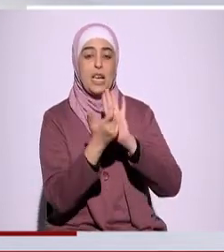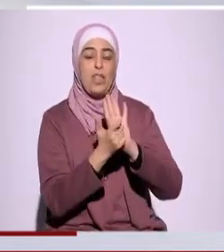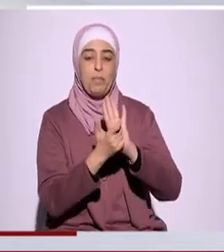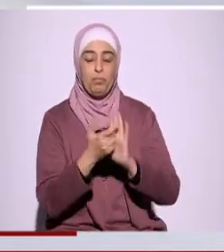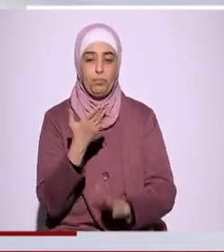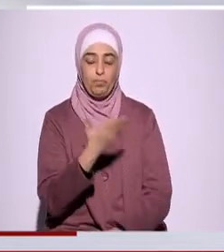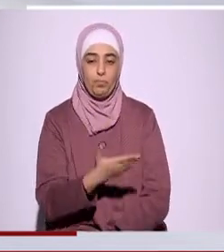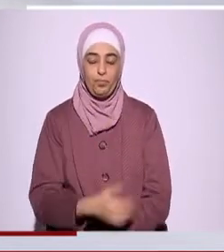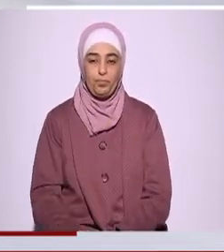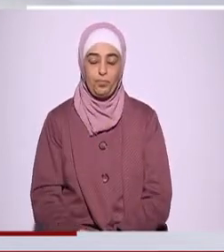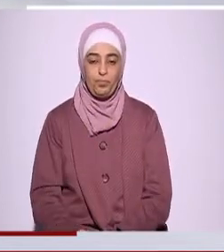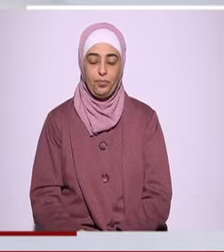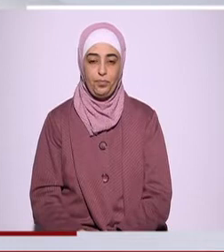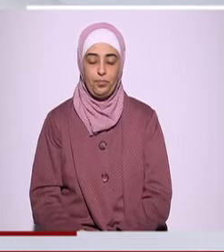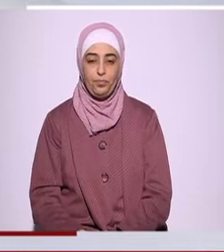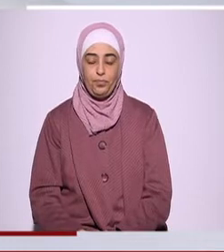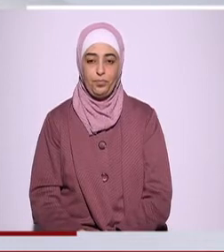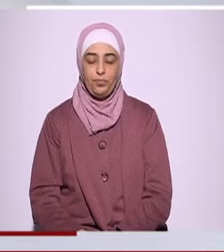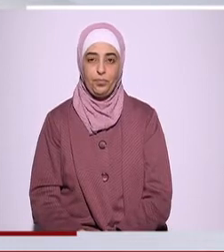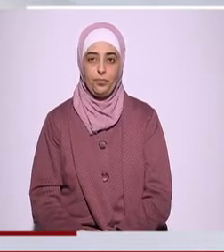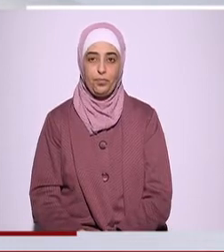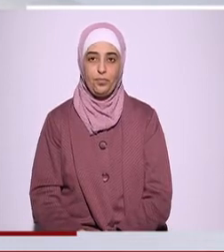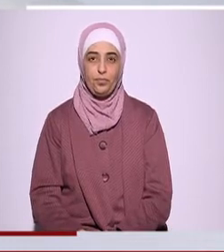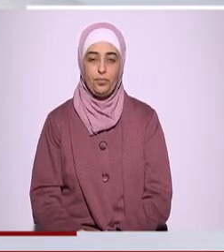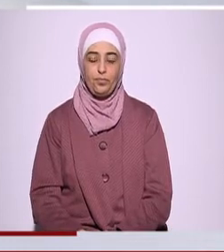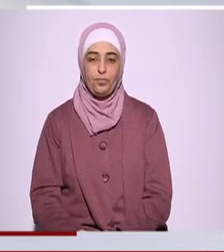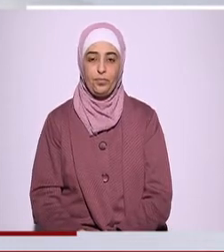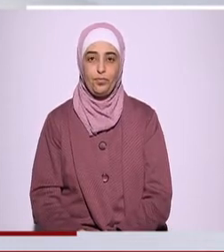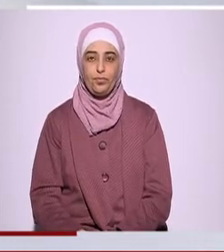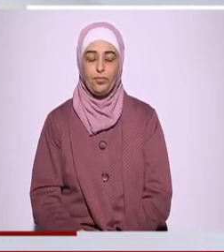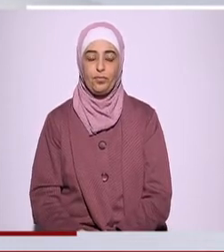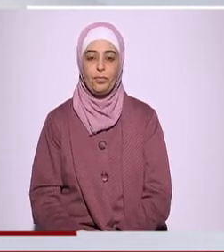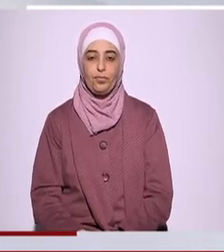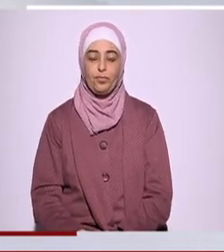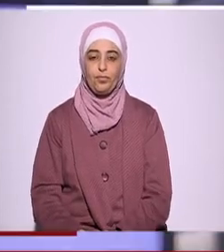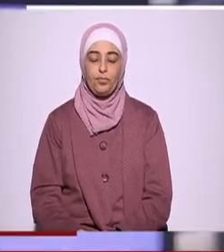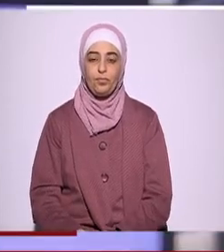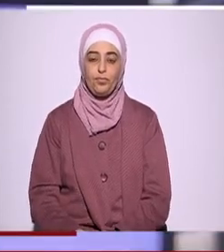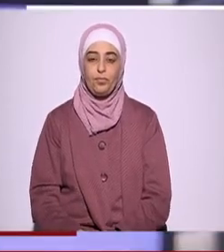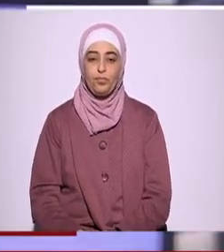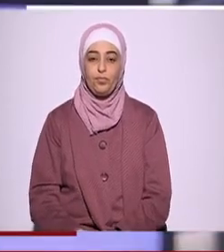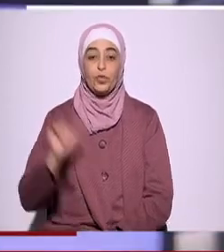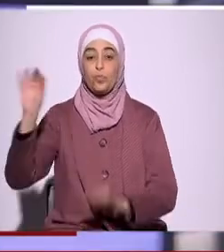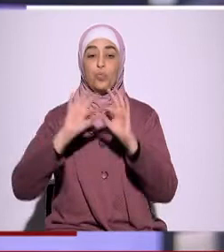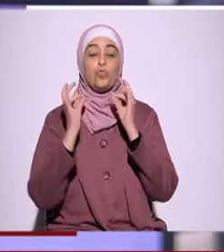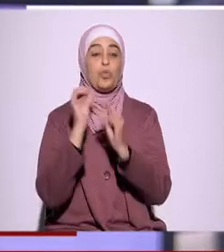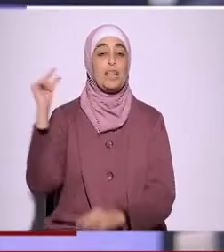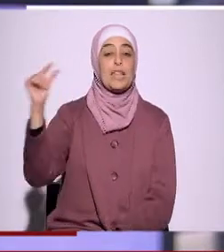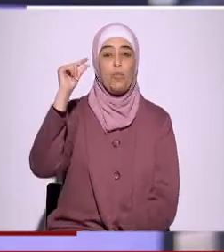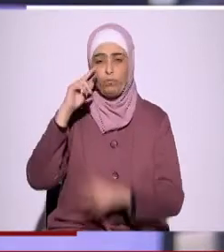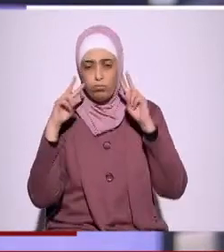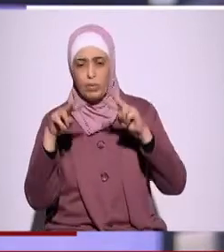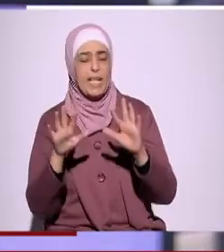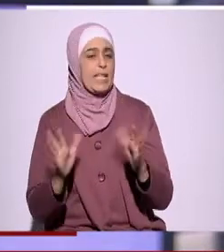التي أبعدته كثير. نعم، يعني ماذا عن نظرة المجتمع الدولي لما يحدث؟ يعني أنت